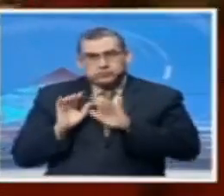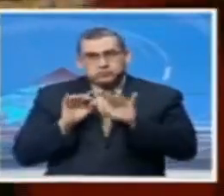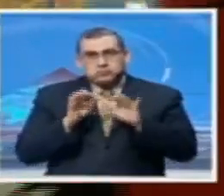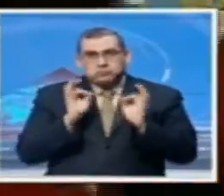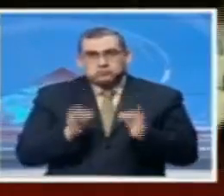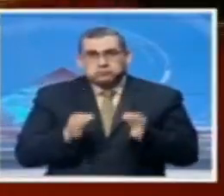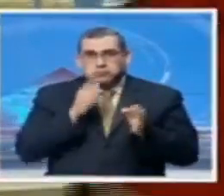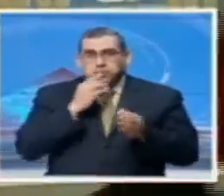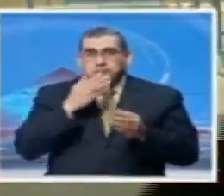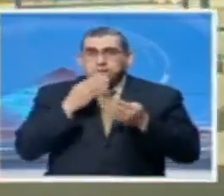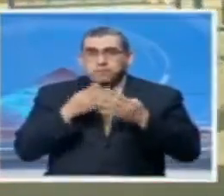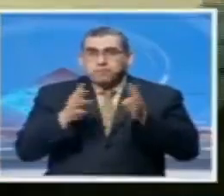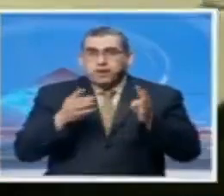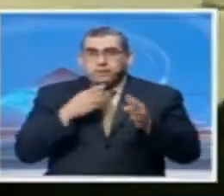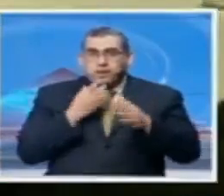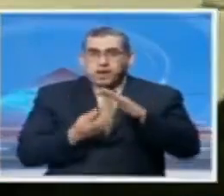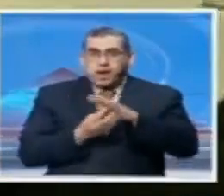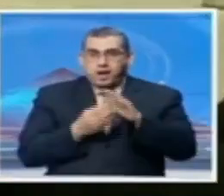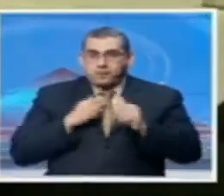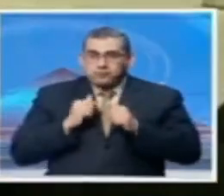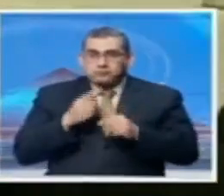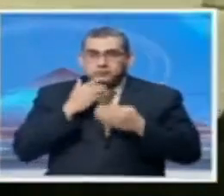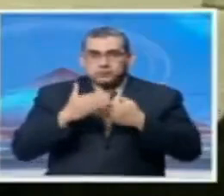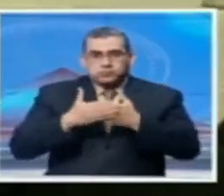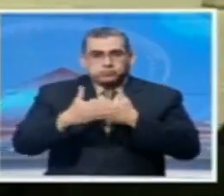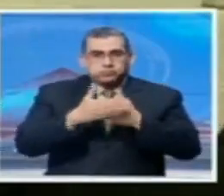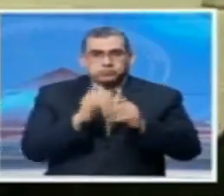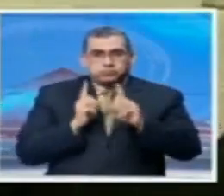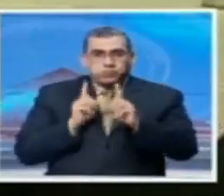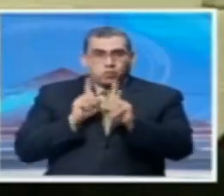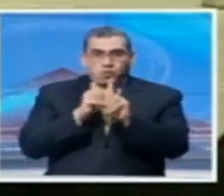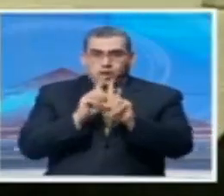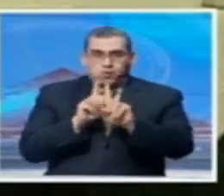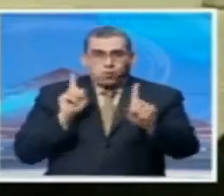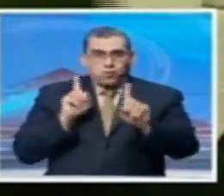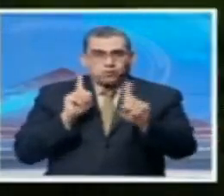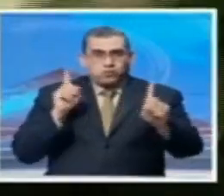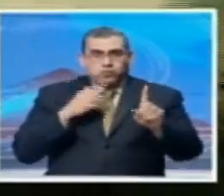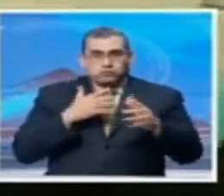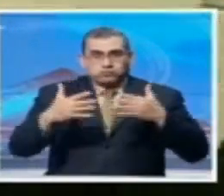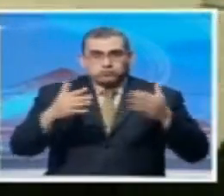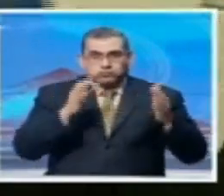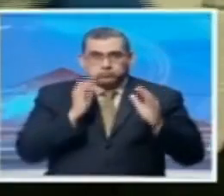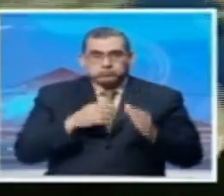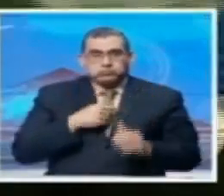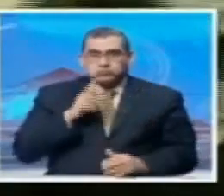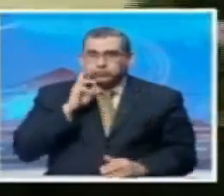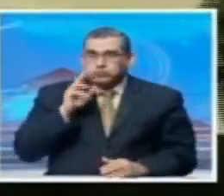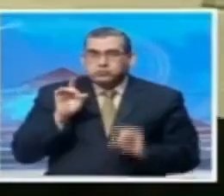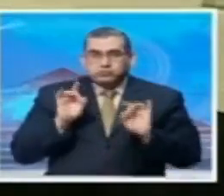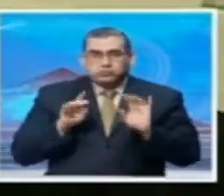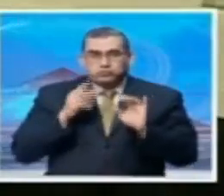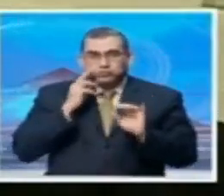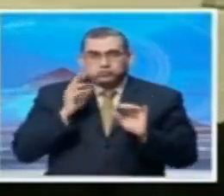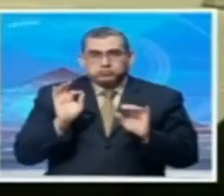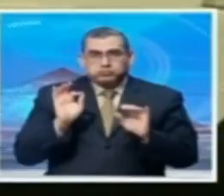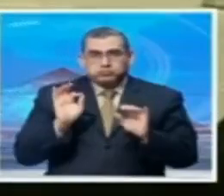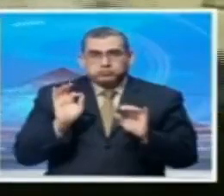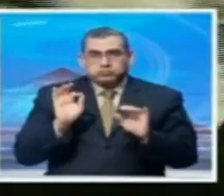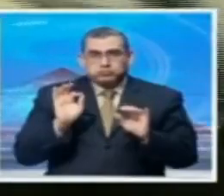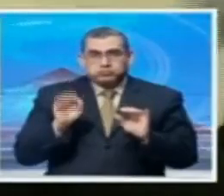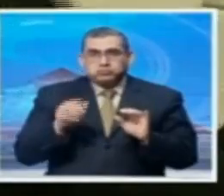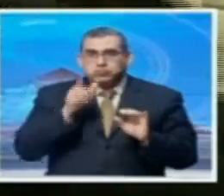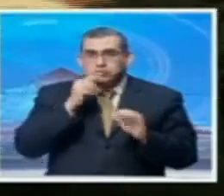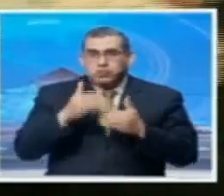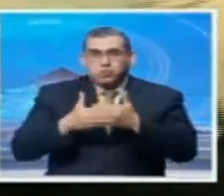دخلنا جوه في اللجنه كان في تباعد كتير، لا كان في يعني كان في اجراءات كويسه جدا لينا، ان احنا كان لازم